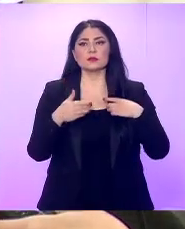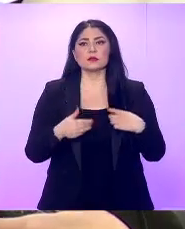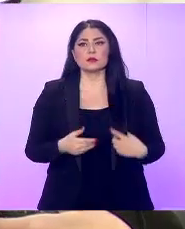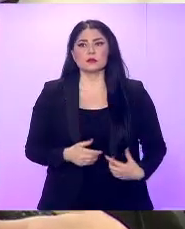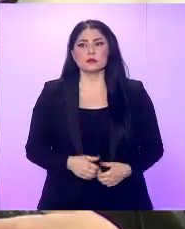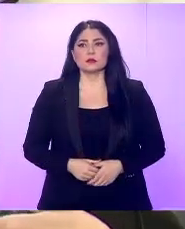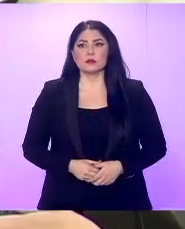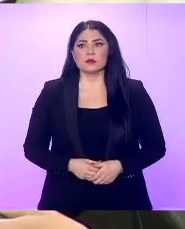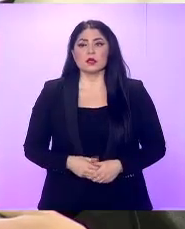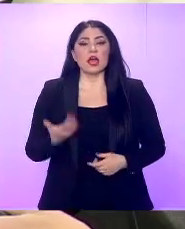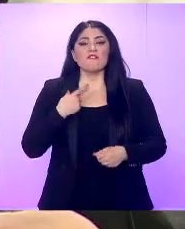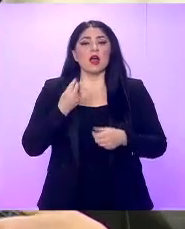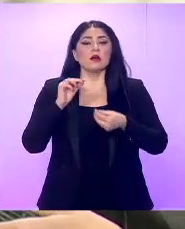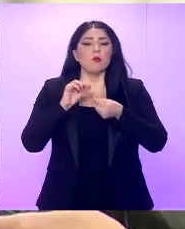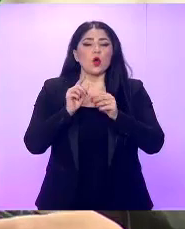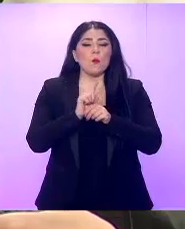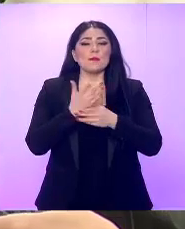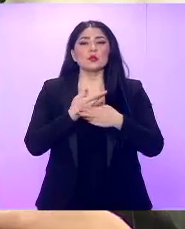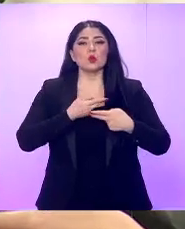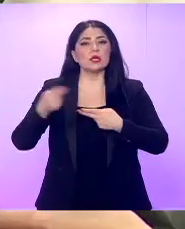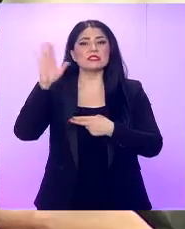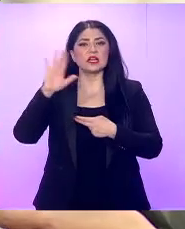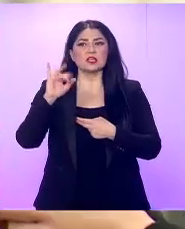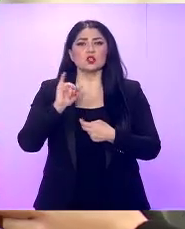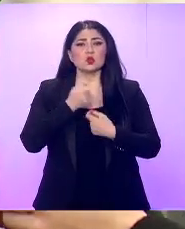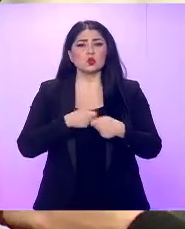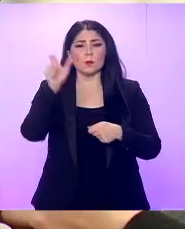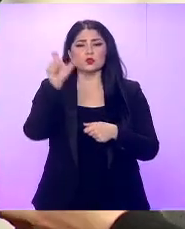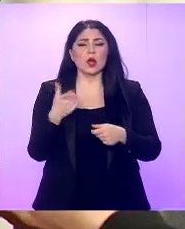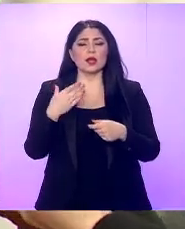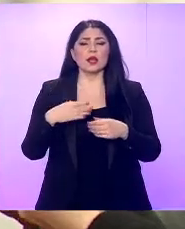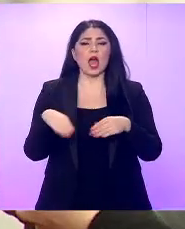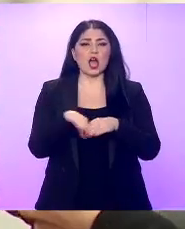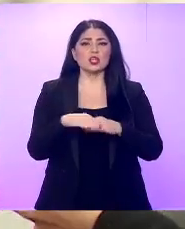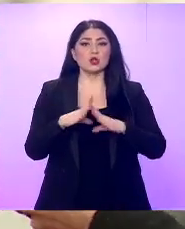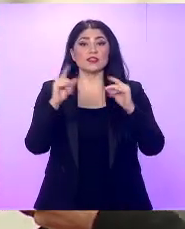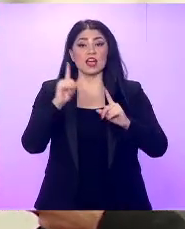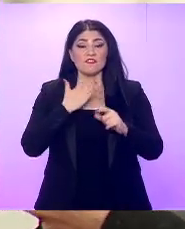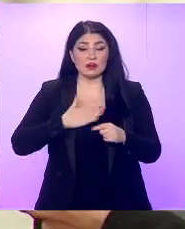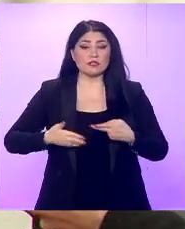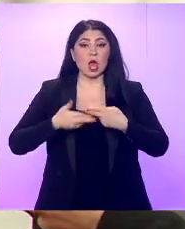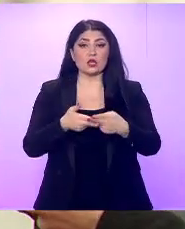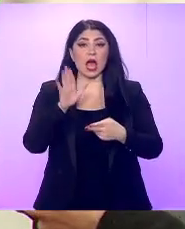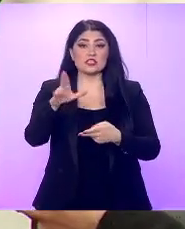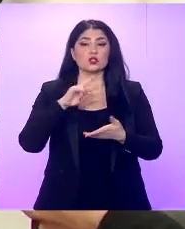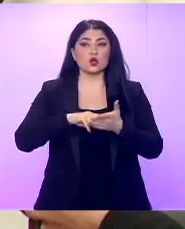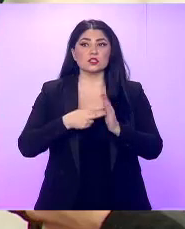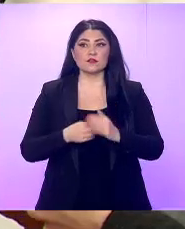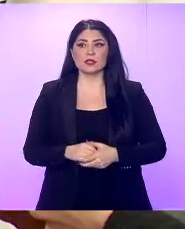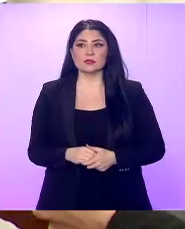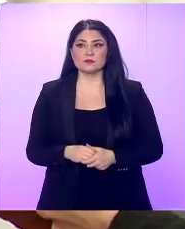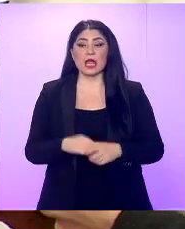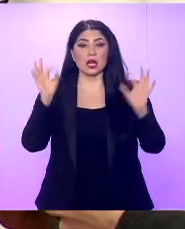pentru export, etc. Tuturor angajaților din România, dacă vrem să-i ajutăm, aceasta este o soluție, aceea de a